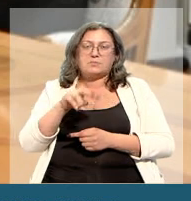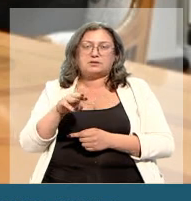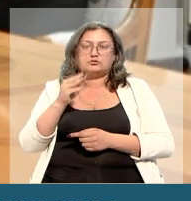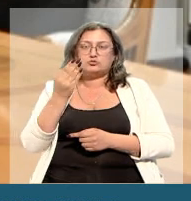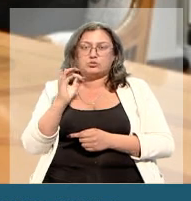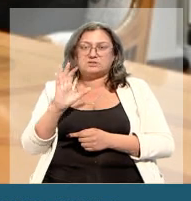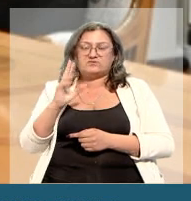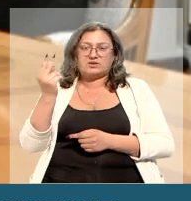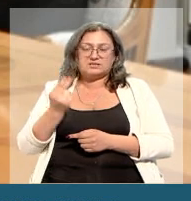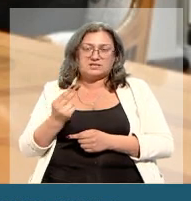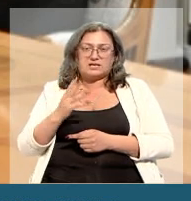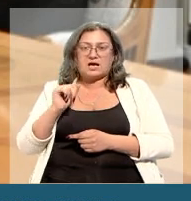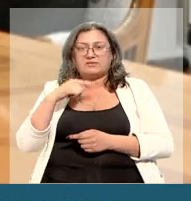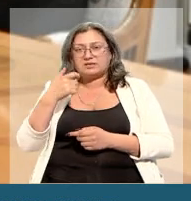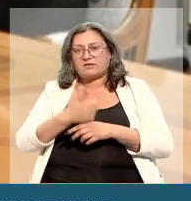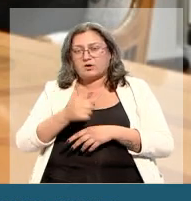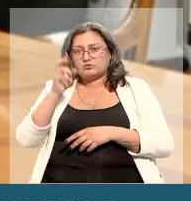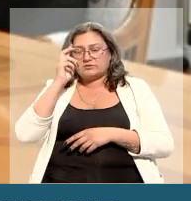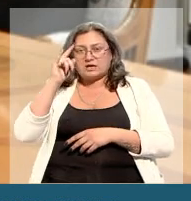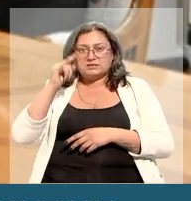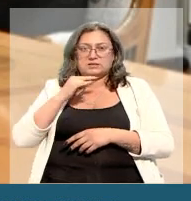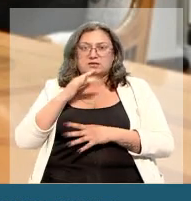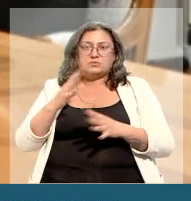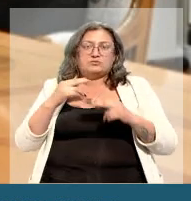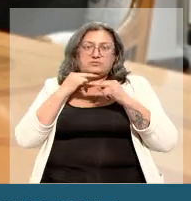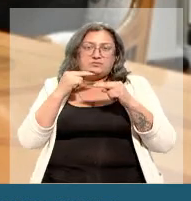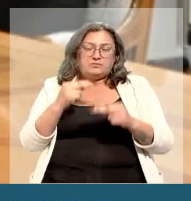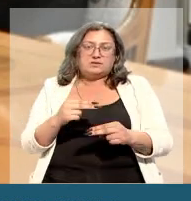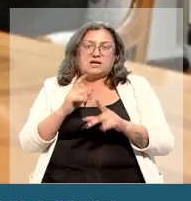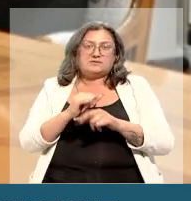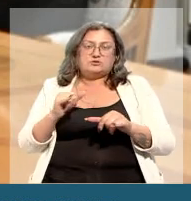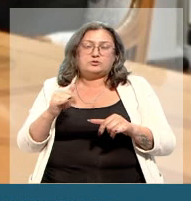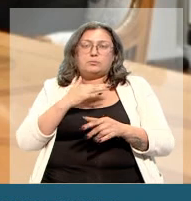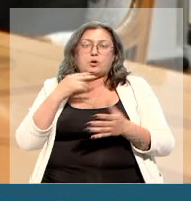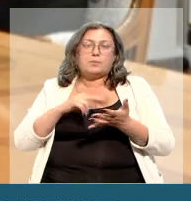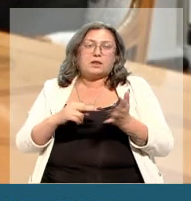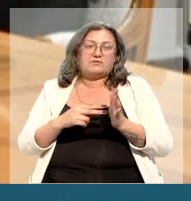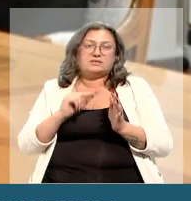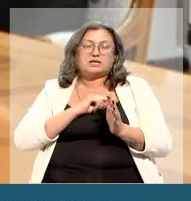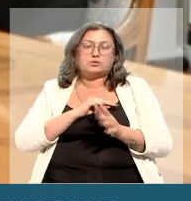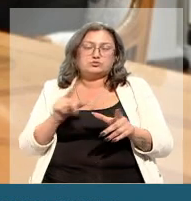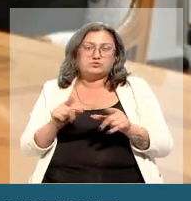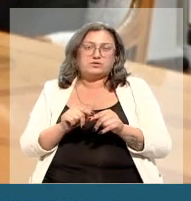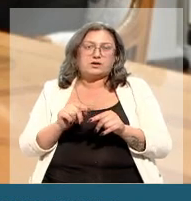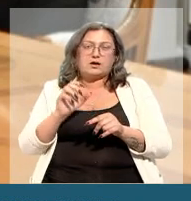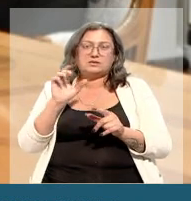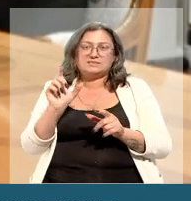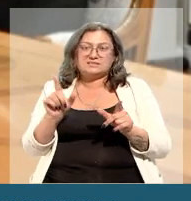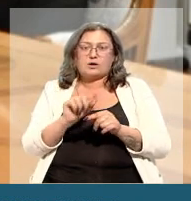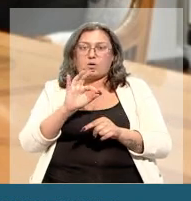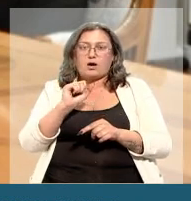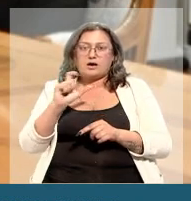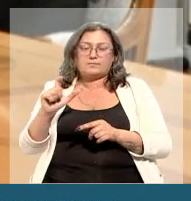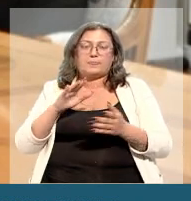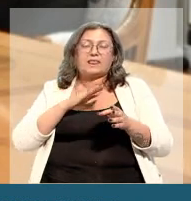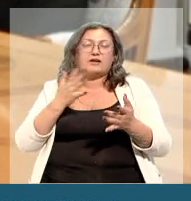в Астане. Как отметил глава государства, Казахстан уделяет особое внимание развитию многопланового сотрудничества с ОАЭ. Обсужден